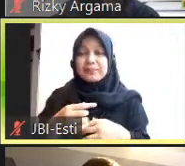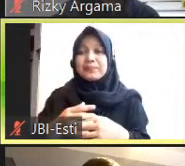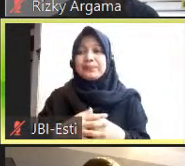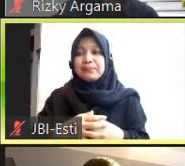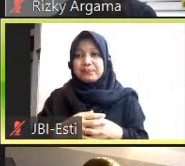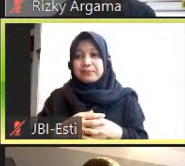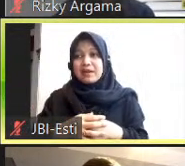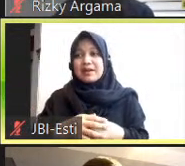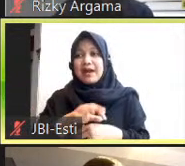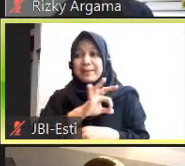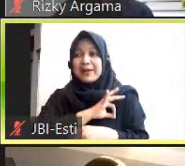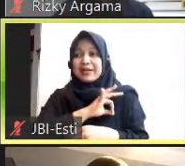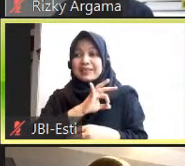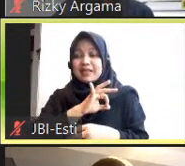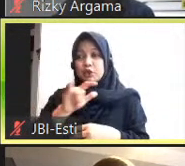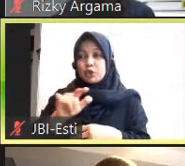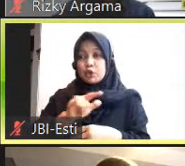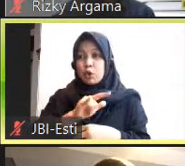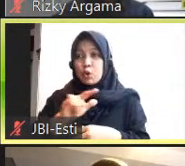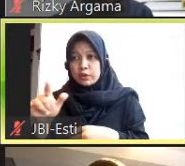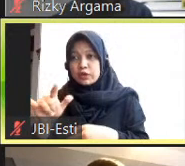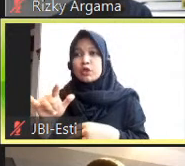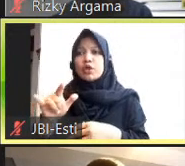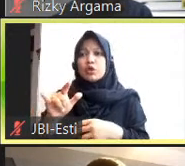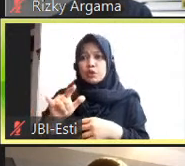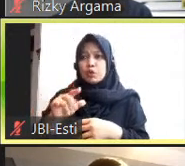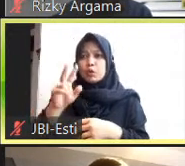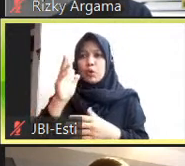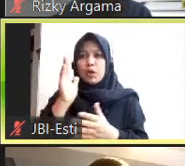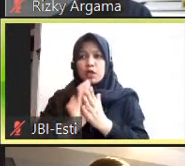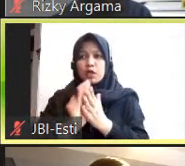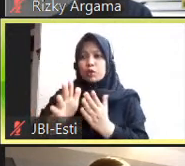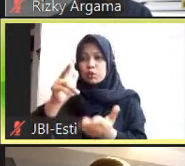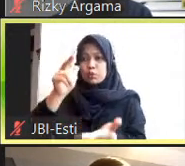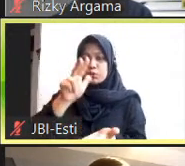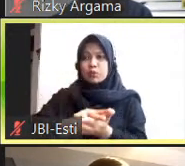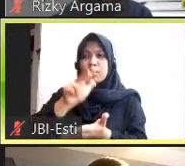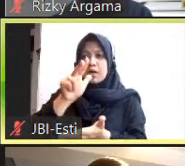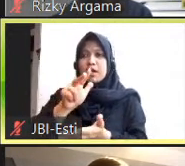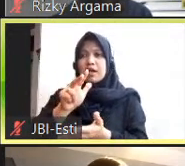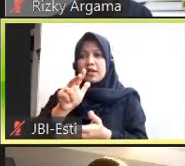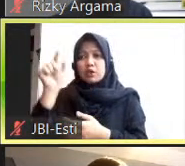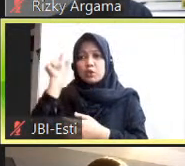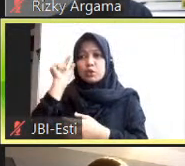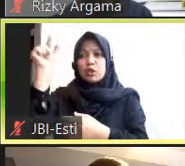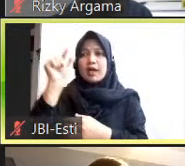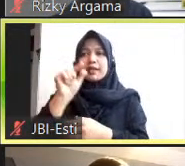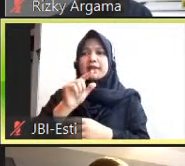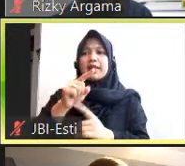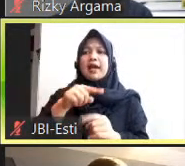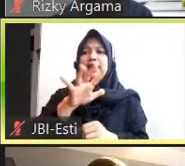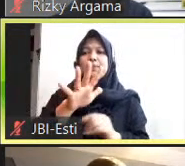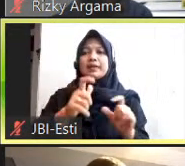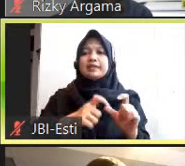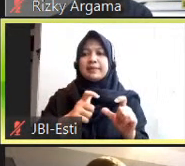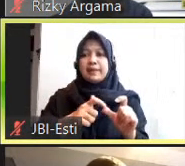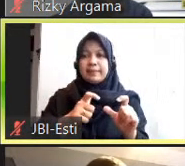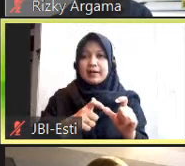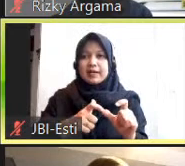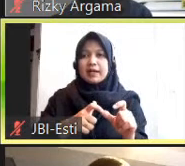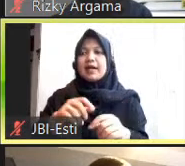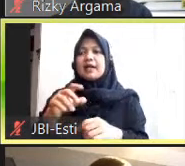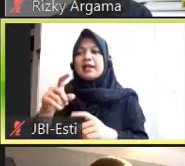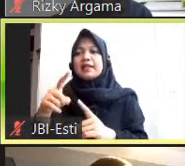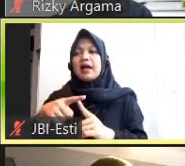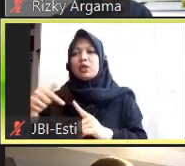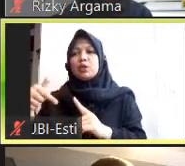Presiden Jokowi juga responsif sekali mengeluarkan surpres langsung, jadi diusulkan 5 September, 11 September itu langsung keluar surpres. Tapi